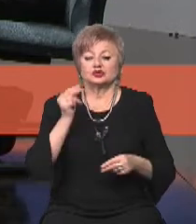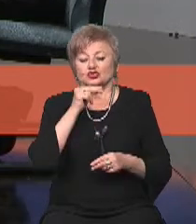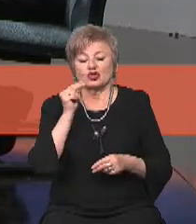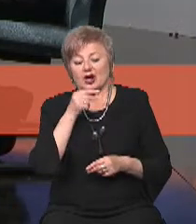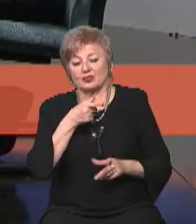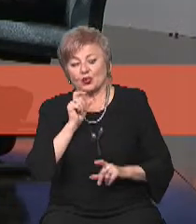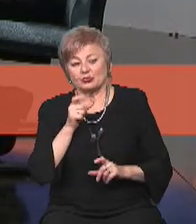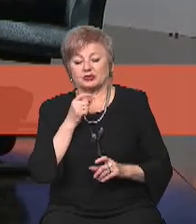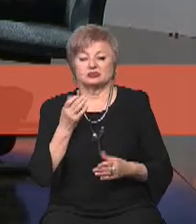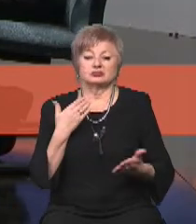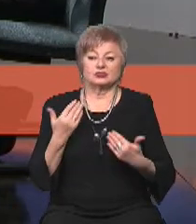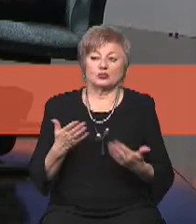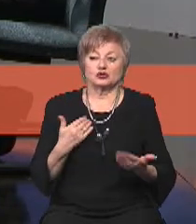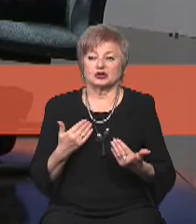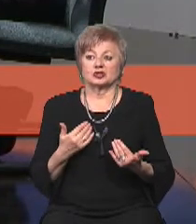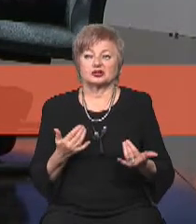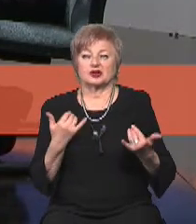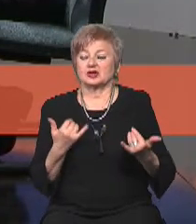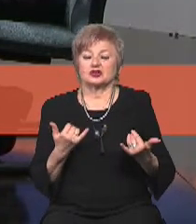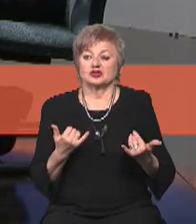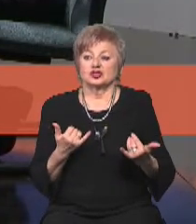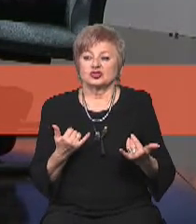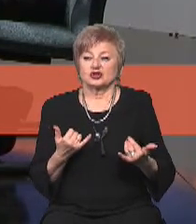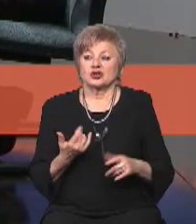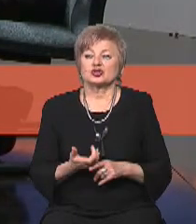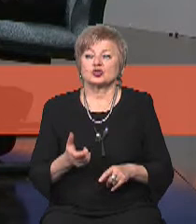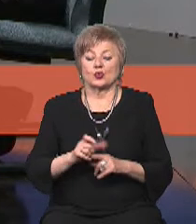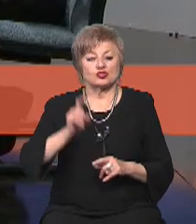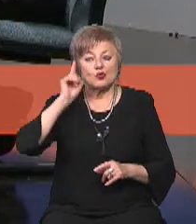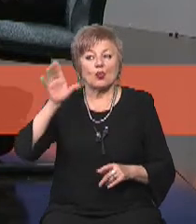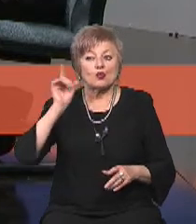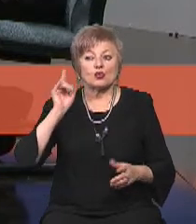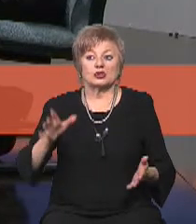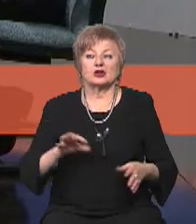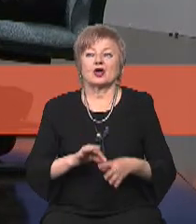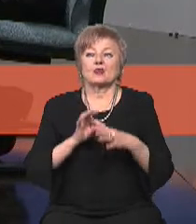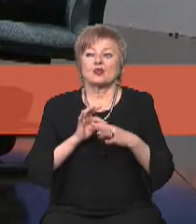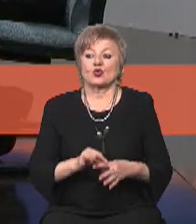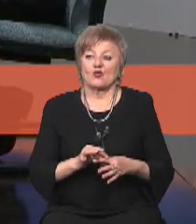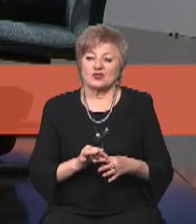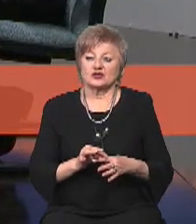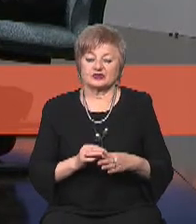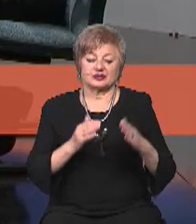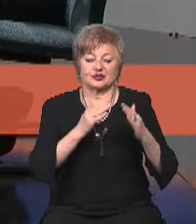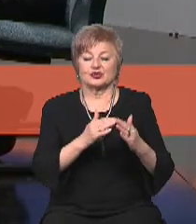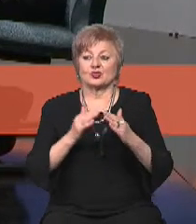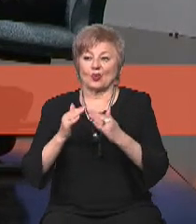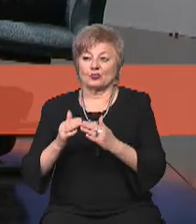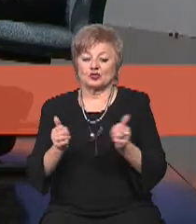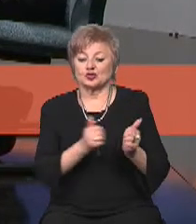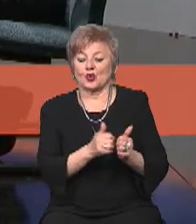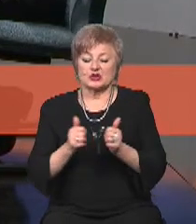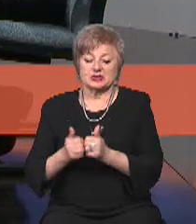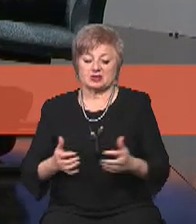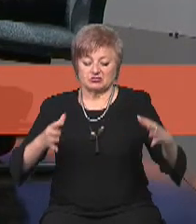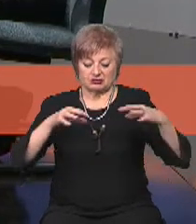чаю, тому що зараз стає досить популярним там проведення є будинків, в яких там День сусіда